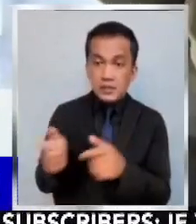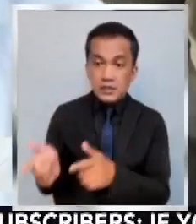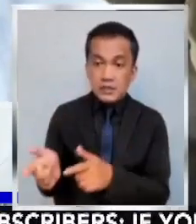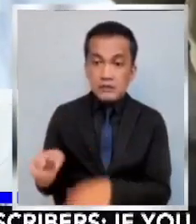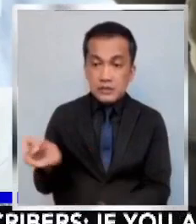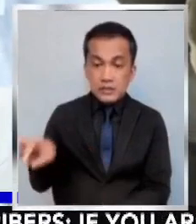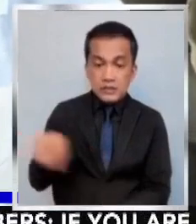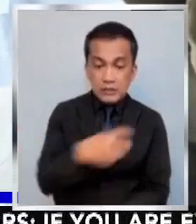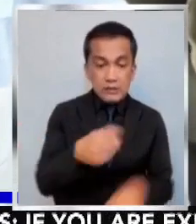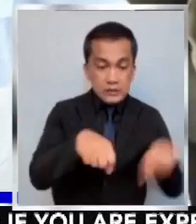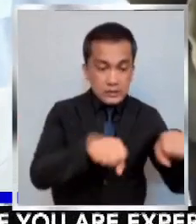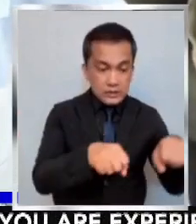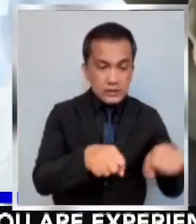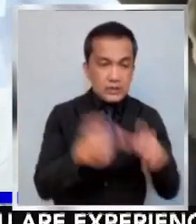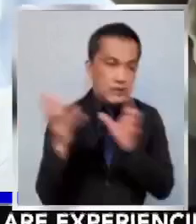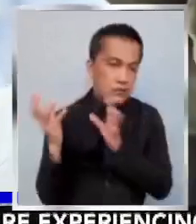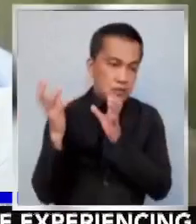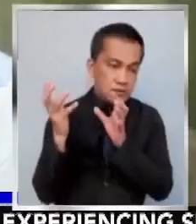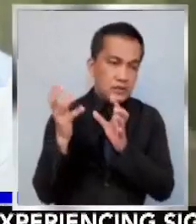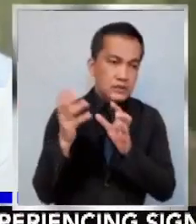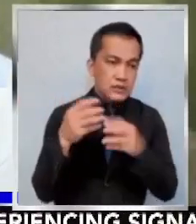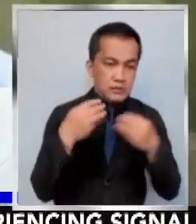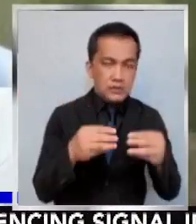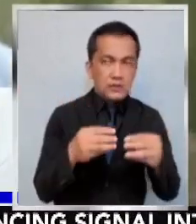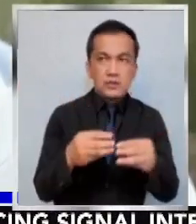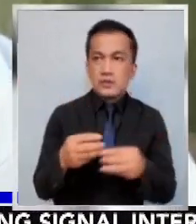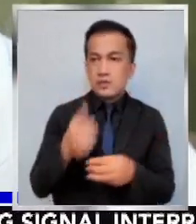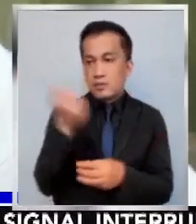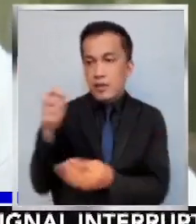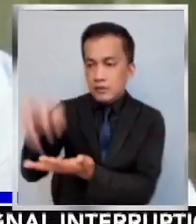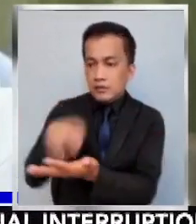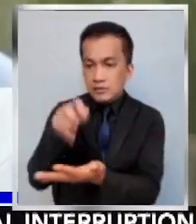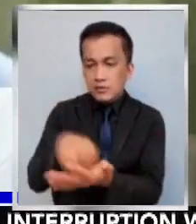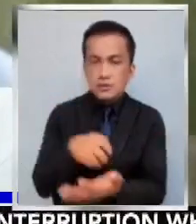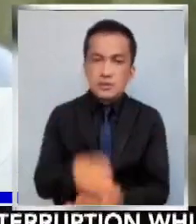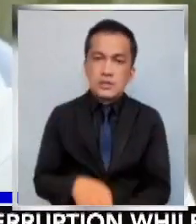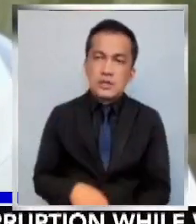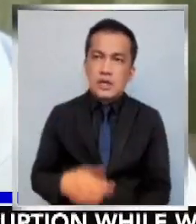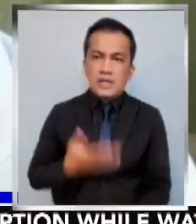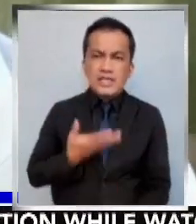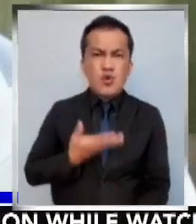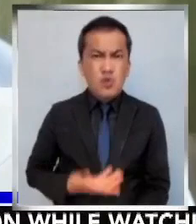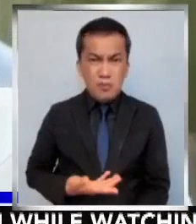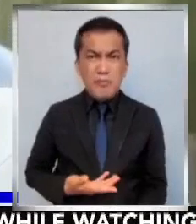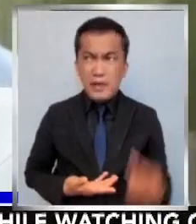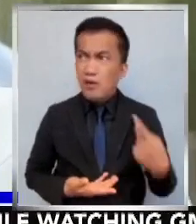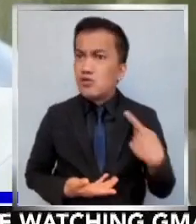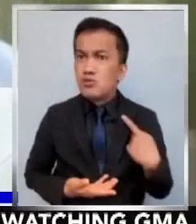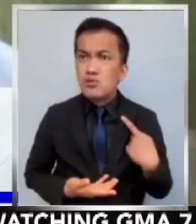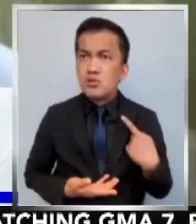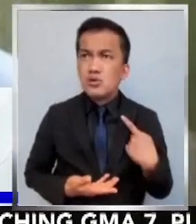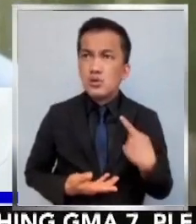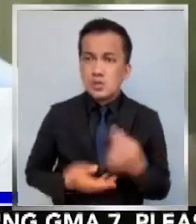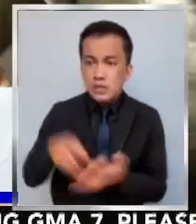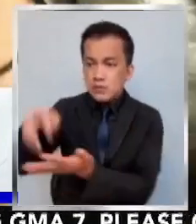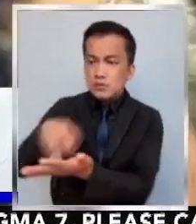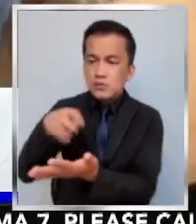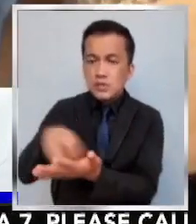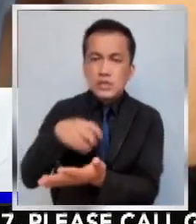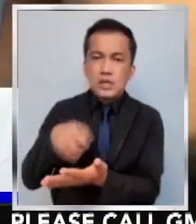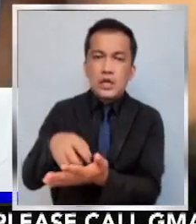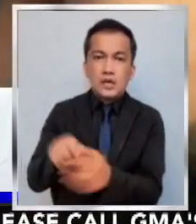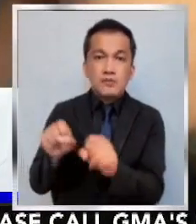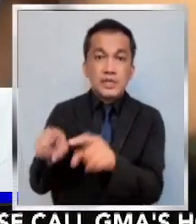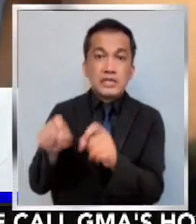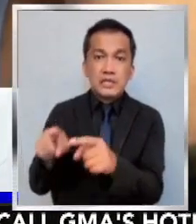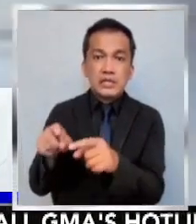pa. Yung iba nangalakal. Meron po talagang sa gutom, ipinakalakal na lang yung jeep. Umuwi na